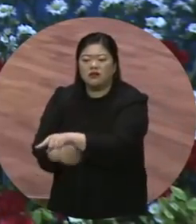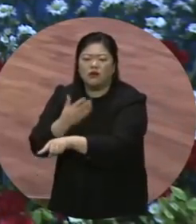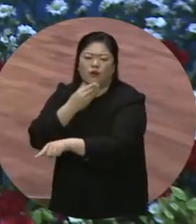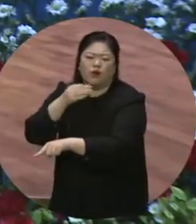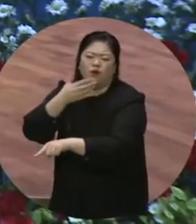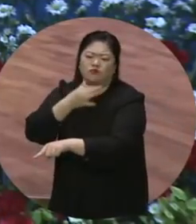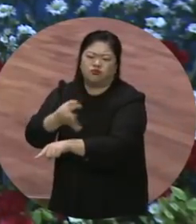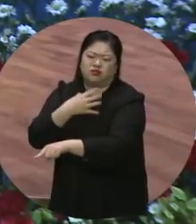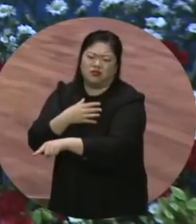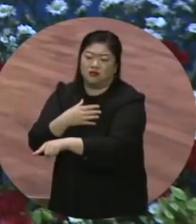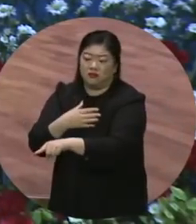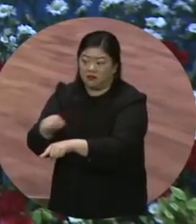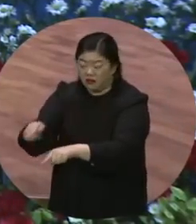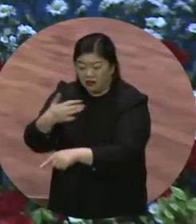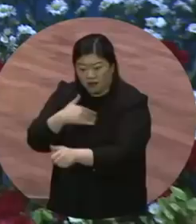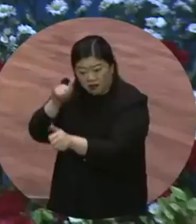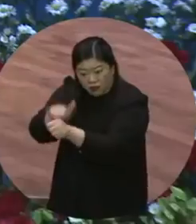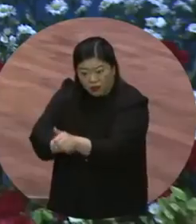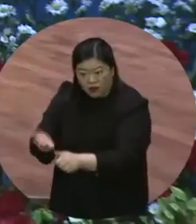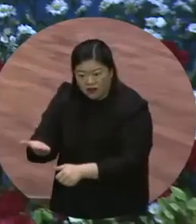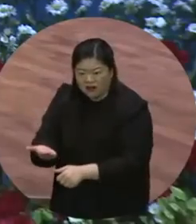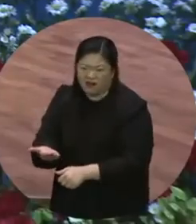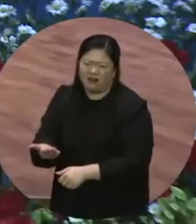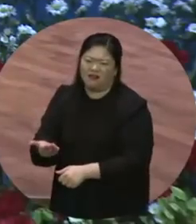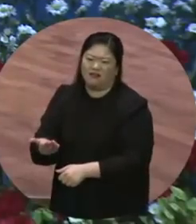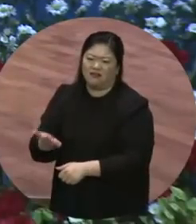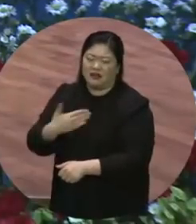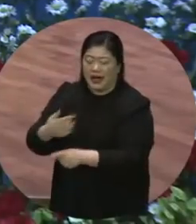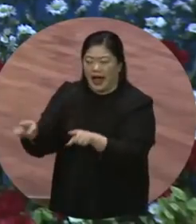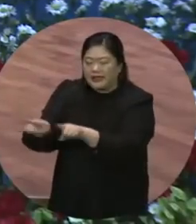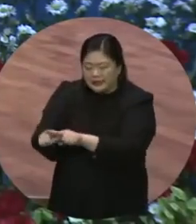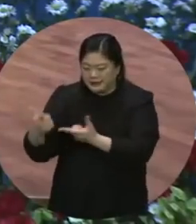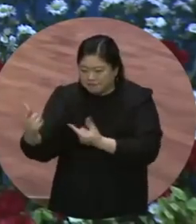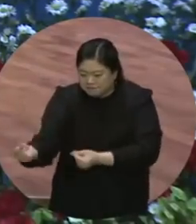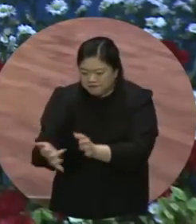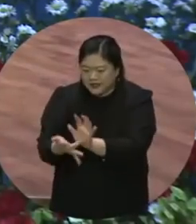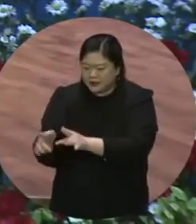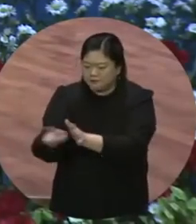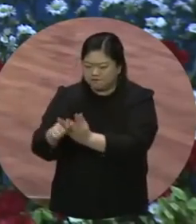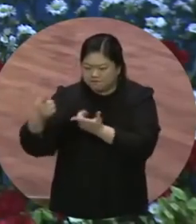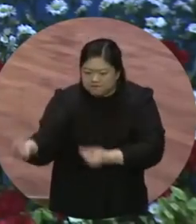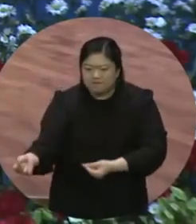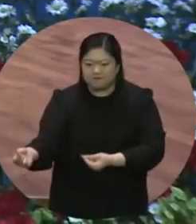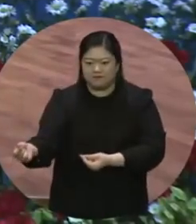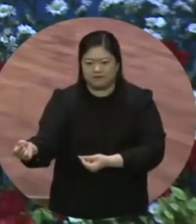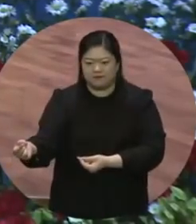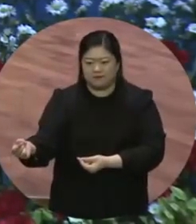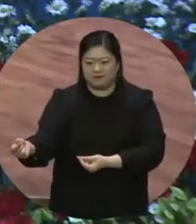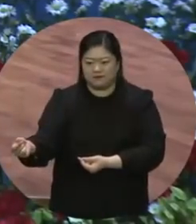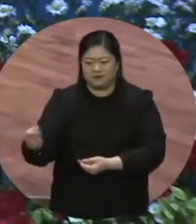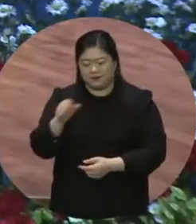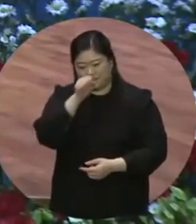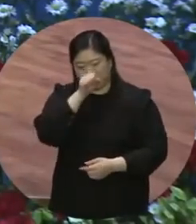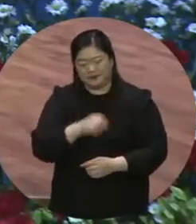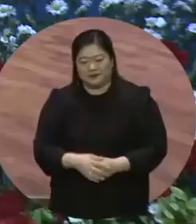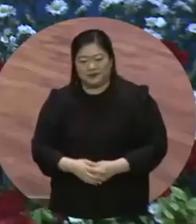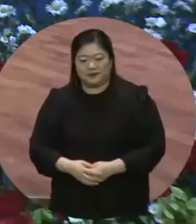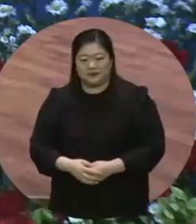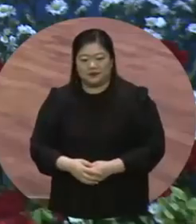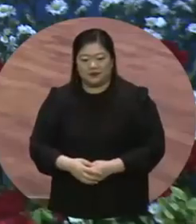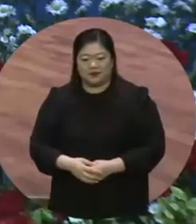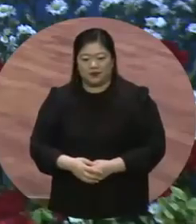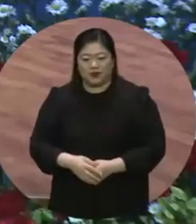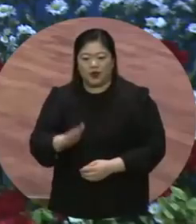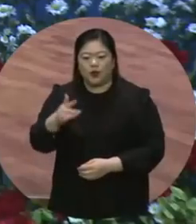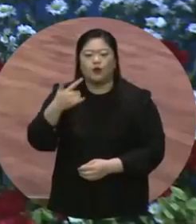축복 속에 들어오게 하는 것이 최고의 축복이라는 거예요. 자, 여러분 부모님들 구원을 위해서